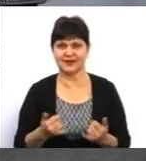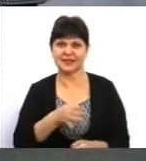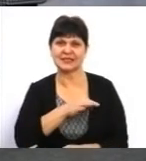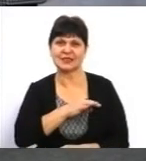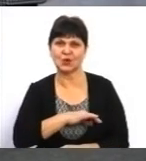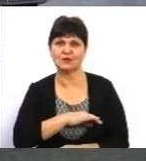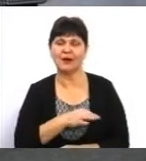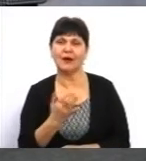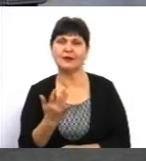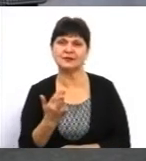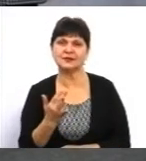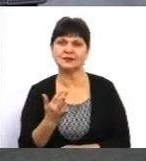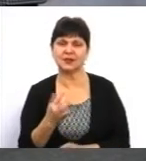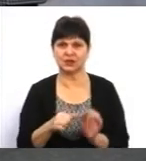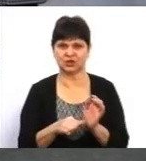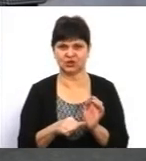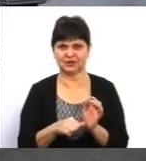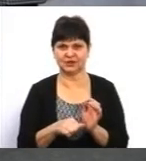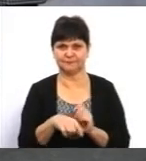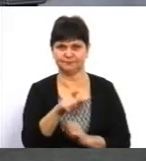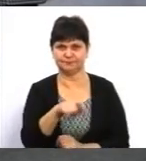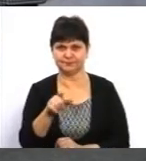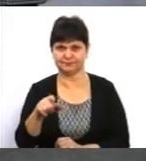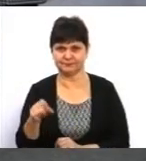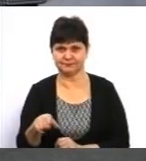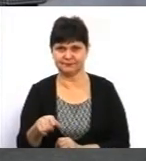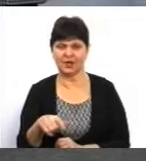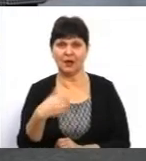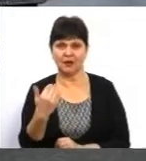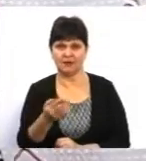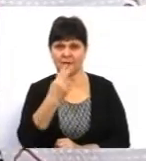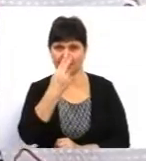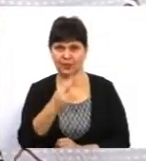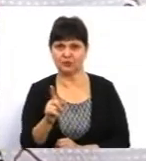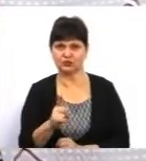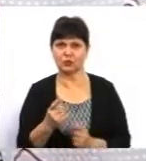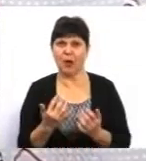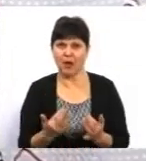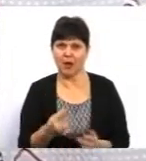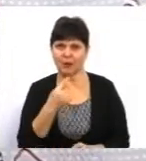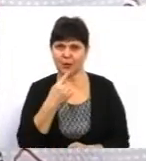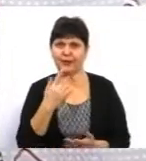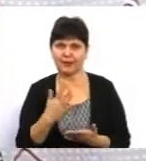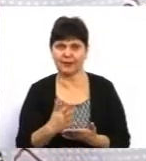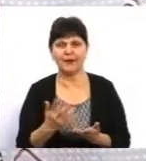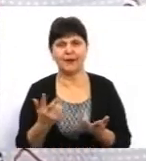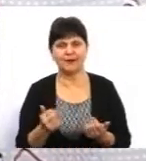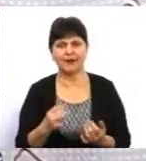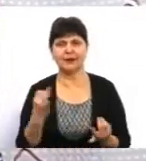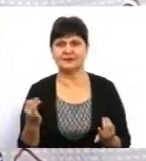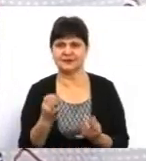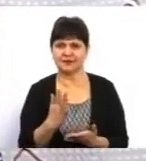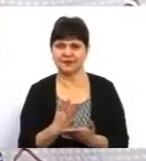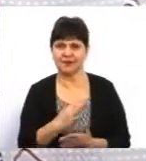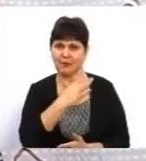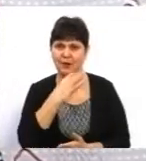скільки безпосередньо? Шість пар батьків. Ви бачите, що попит, власне, є, так? Є. Є попит, є зацікавленість, є багато